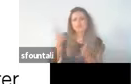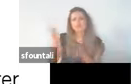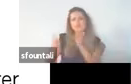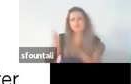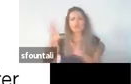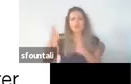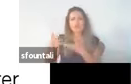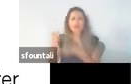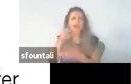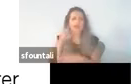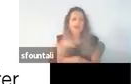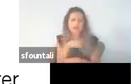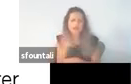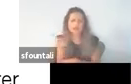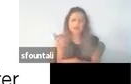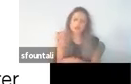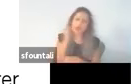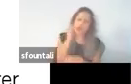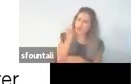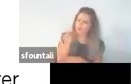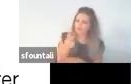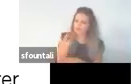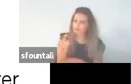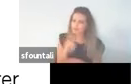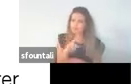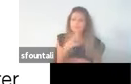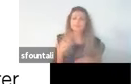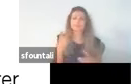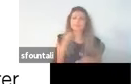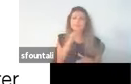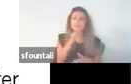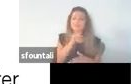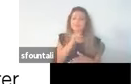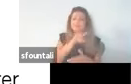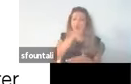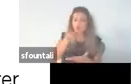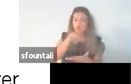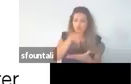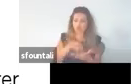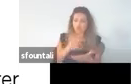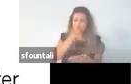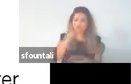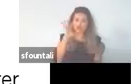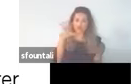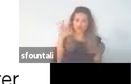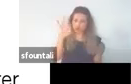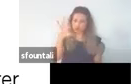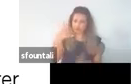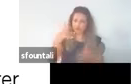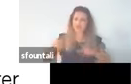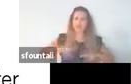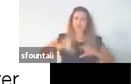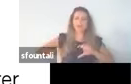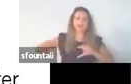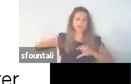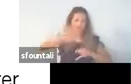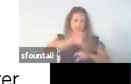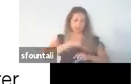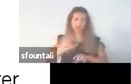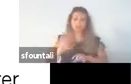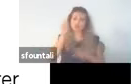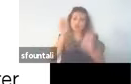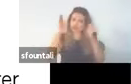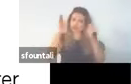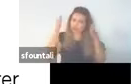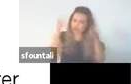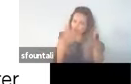αυτή. Με αυτή την έννοια ο πρωτεύων στόχος μας είναι τα κράτη. Ωστόσο, γνωρίζουμε